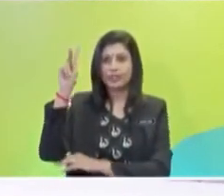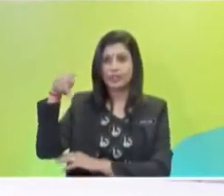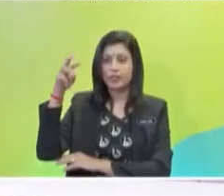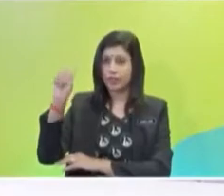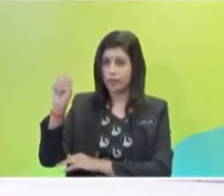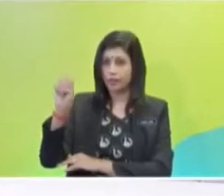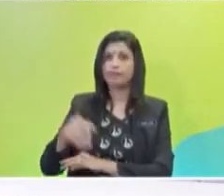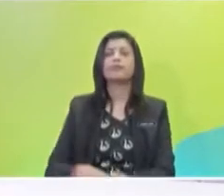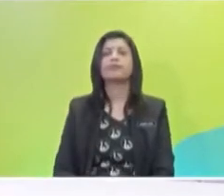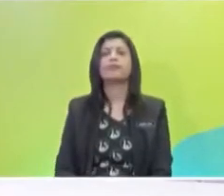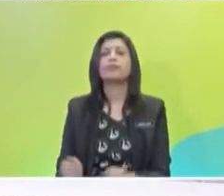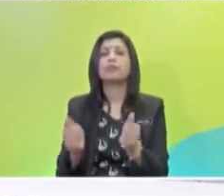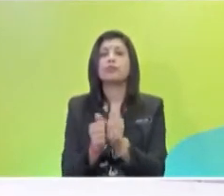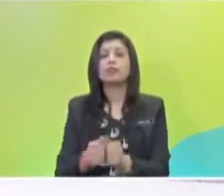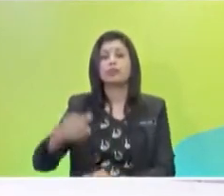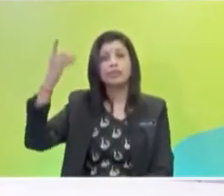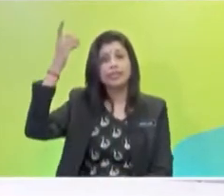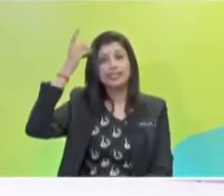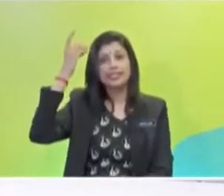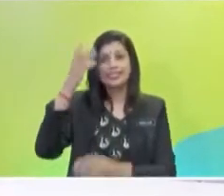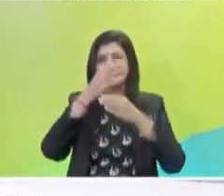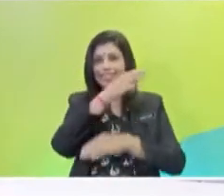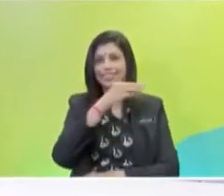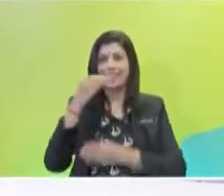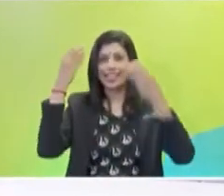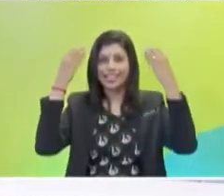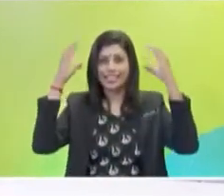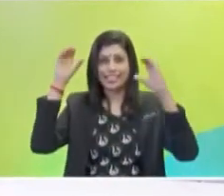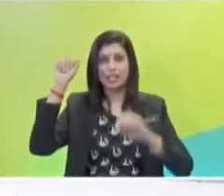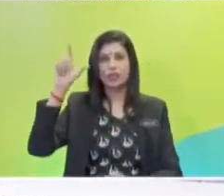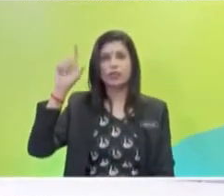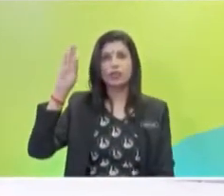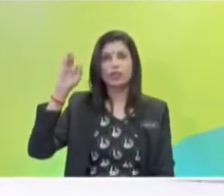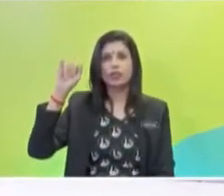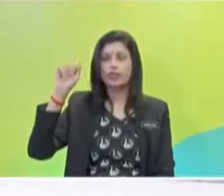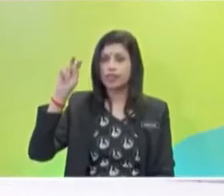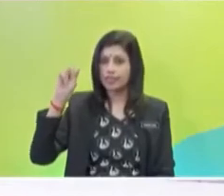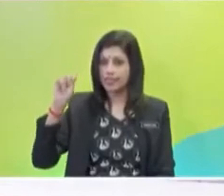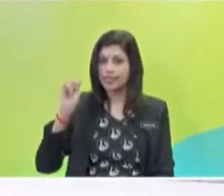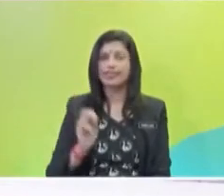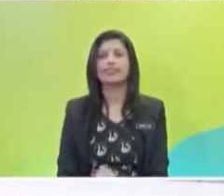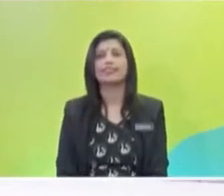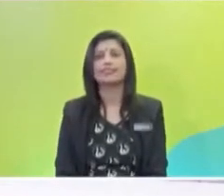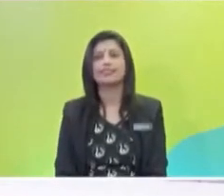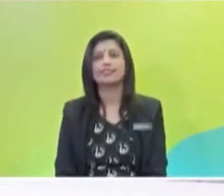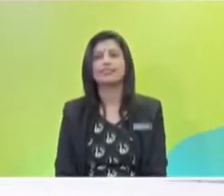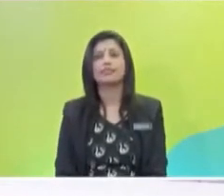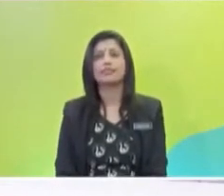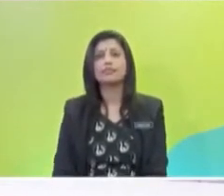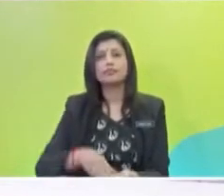ada chef cikgu kita, Cikgu Alfian. Dan untuk slot prasekolah mata pelajaran Bahasa